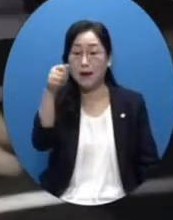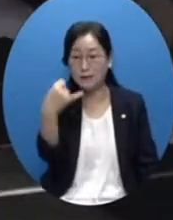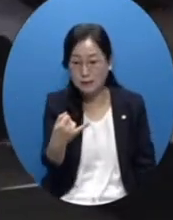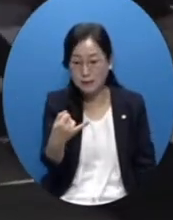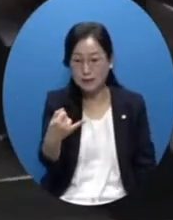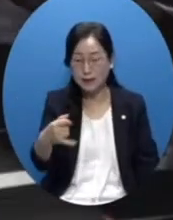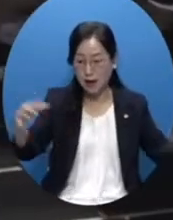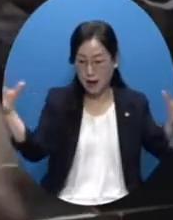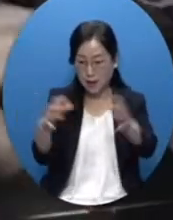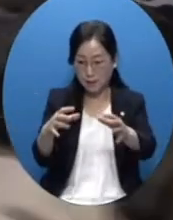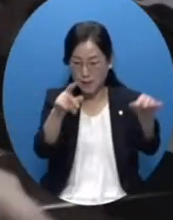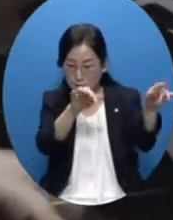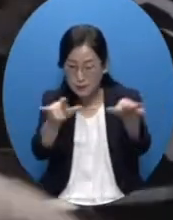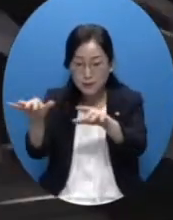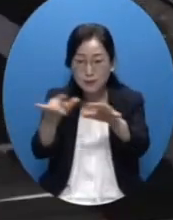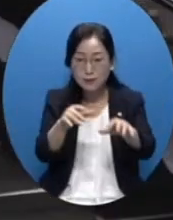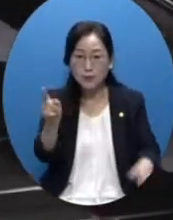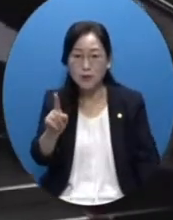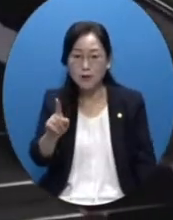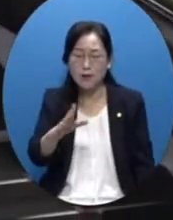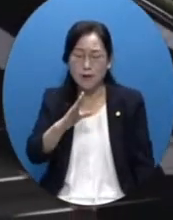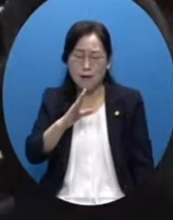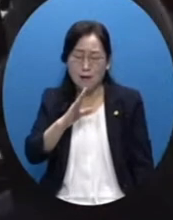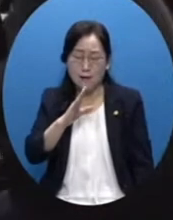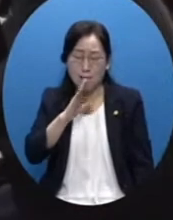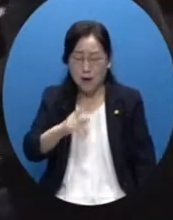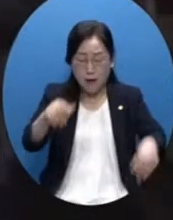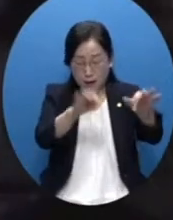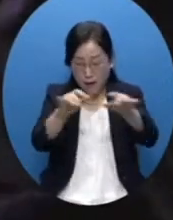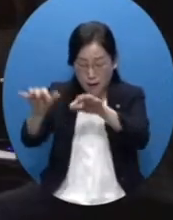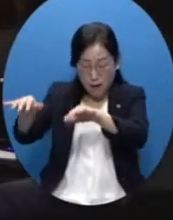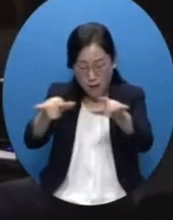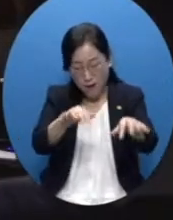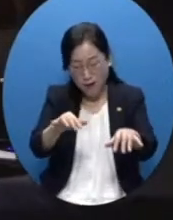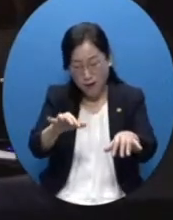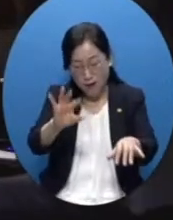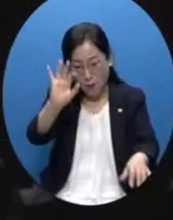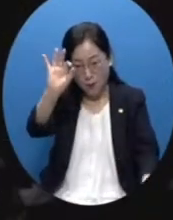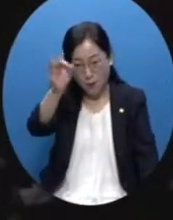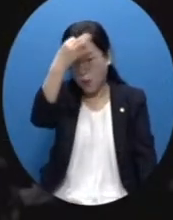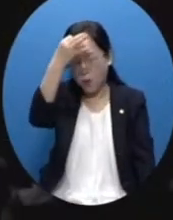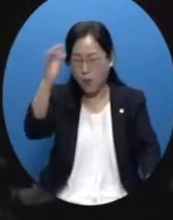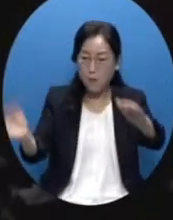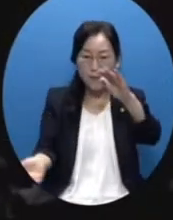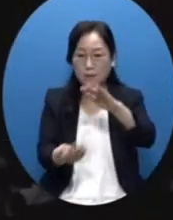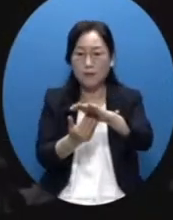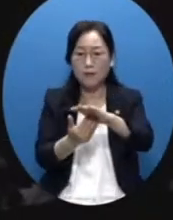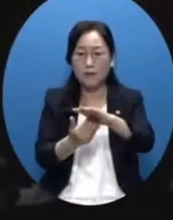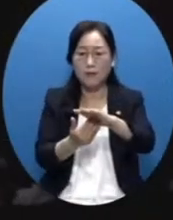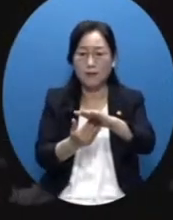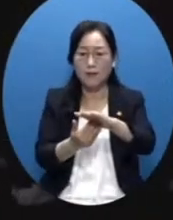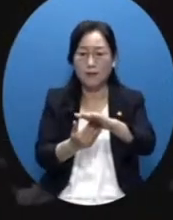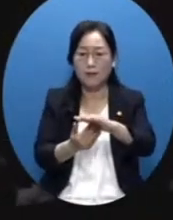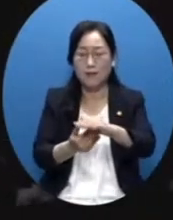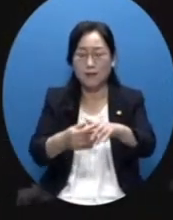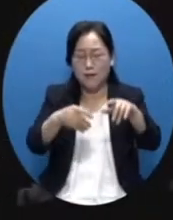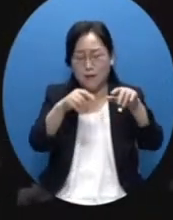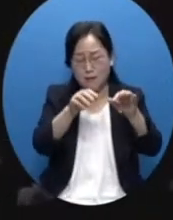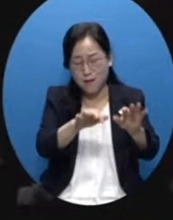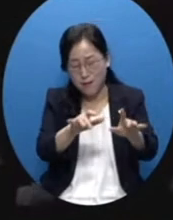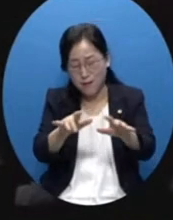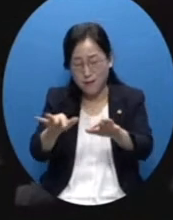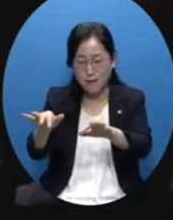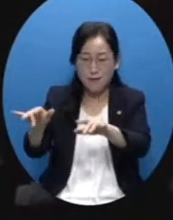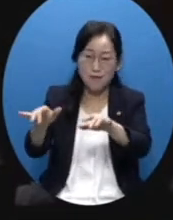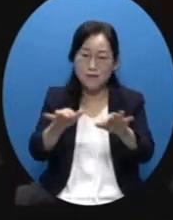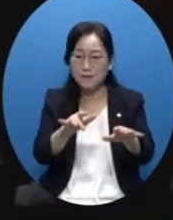3번은 페니스가 정말 치기 어려운 이 곡을 정말 표현